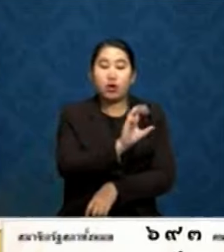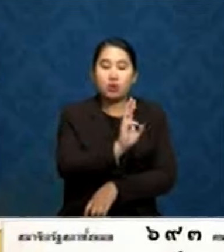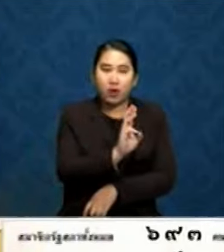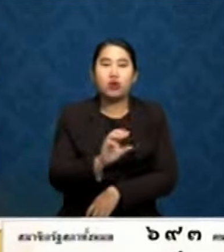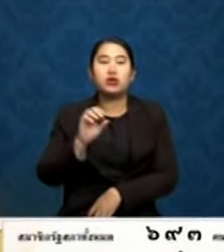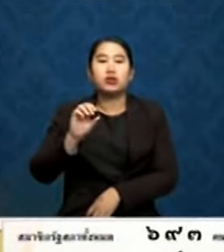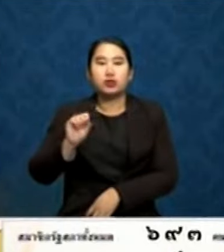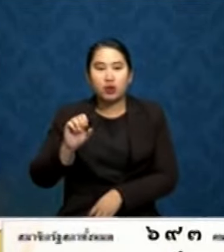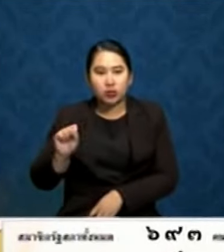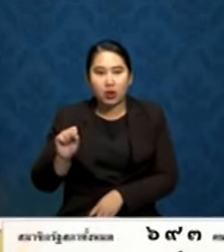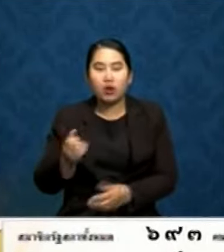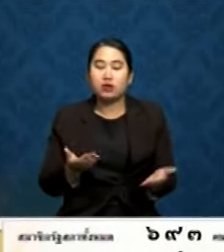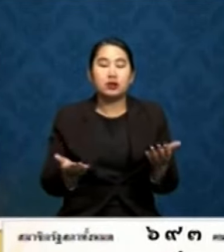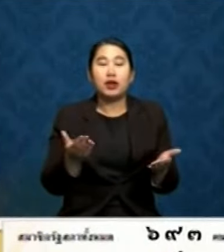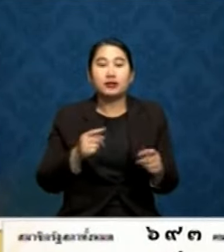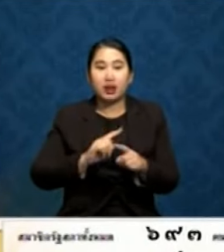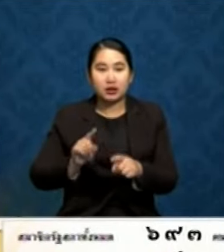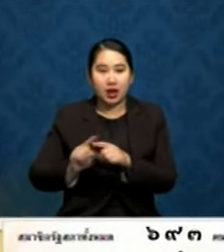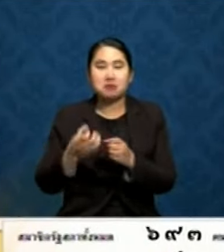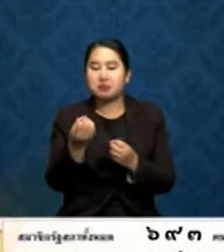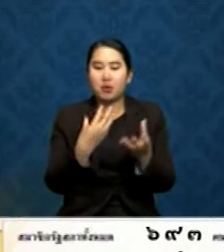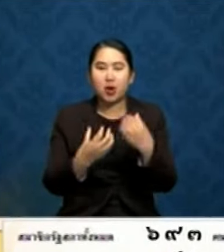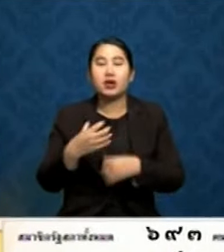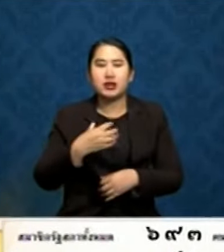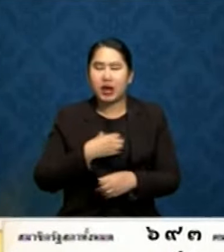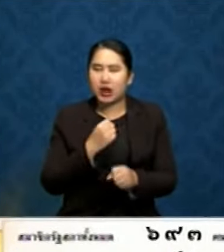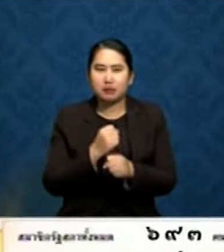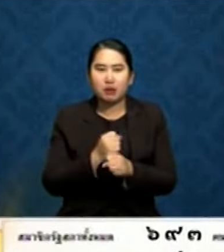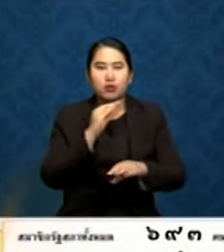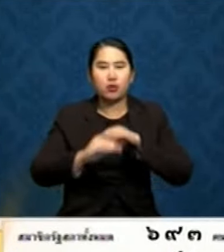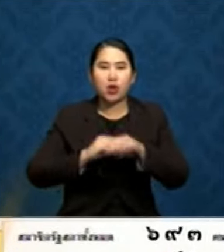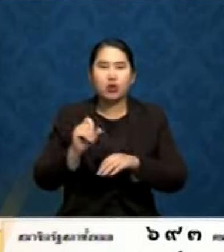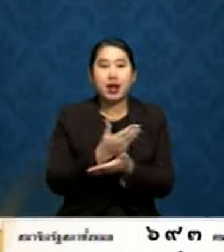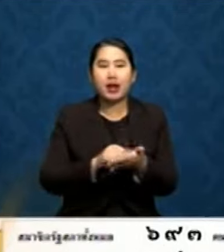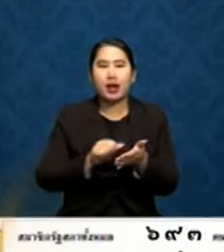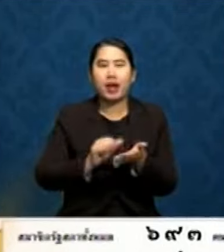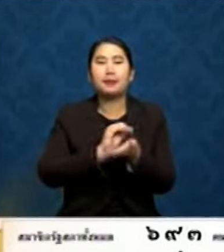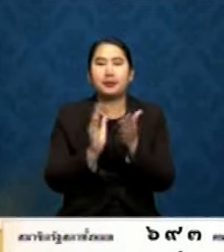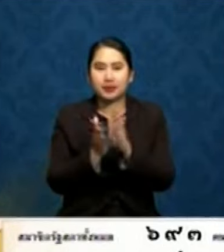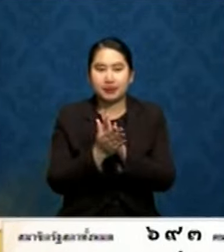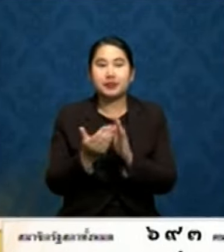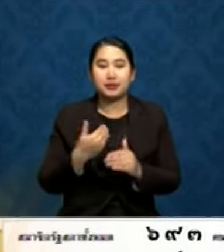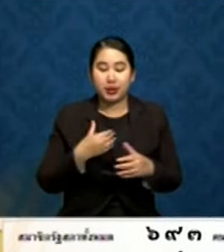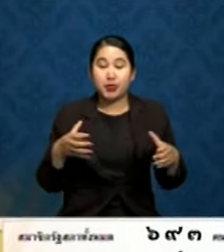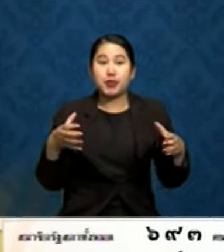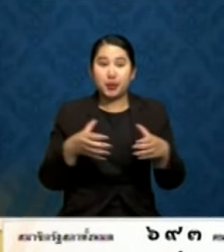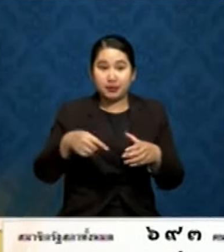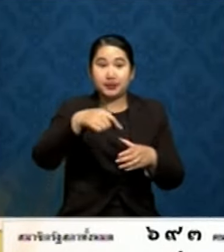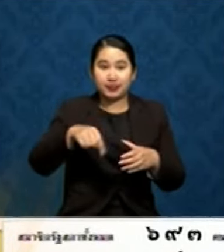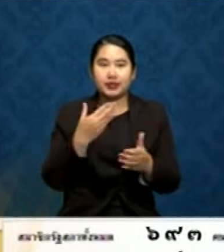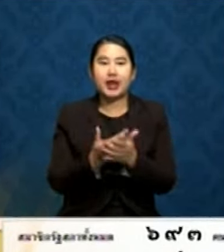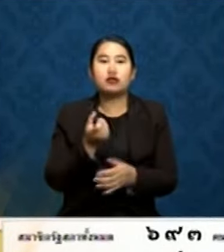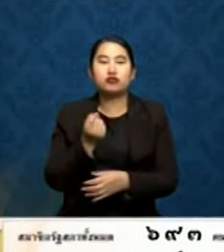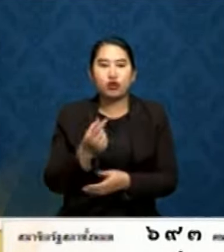ท่านสมาชิกในสภาผู้แทนราษฎรเองก็อยากให้มีการเร่งรัดในเรื่องของการกระตุ้นเศรษฐกิจซึ่งคนกลุ่มนี้จะได้รับเป็นเงิน